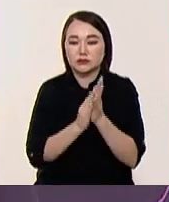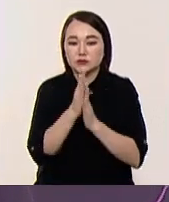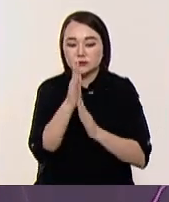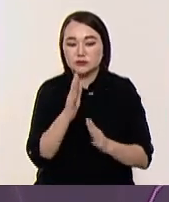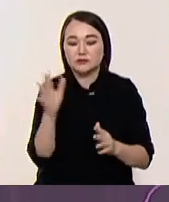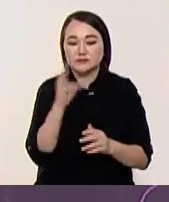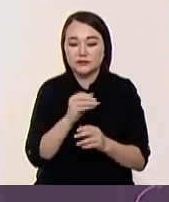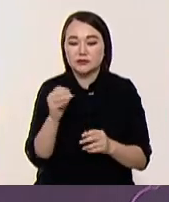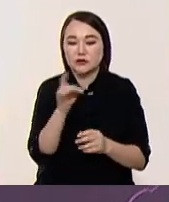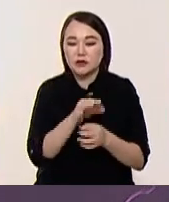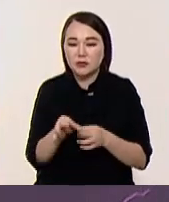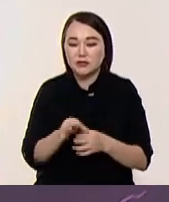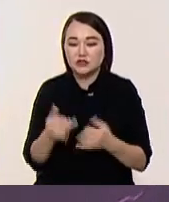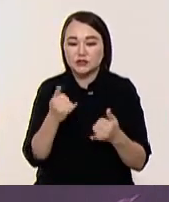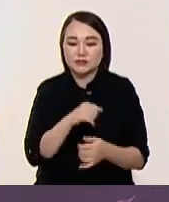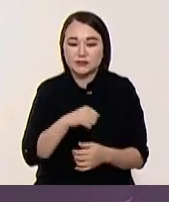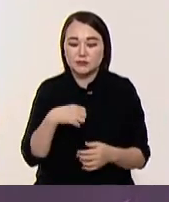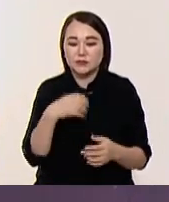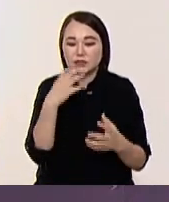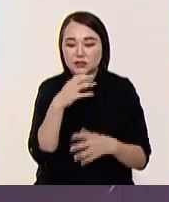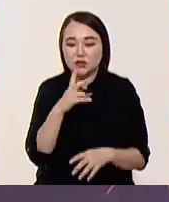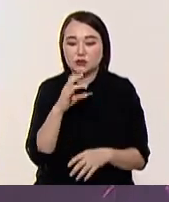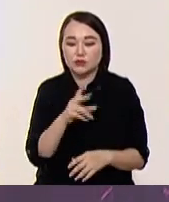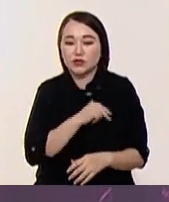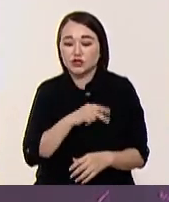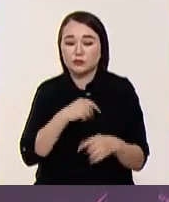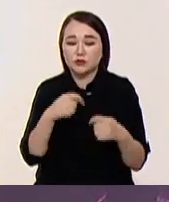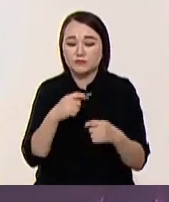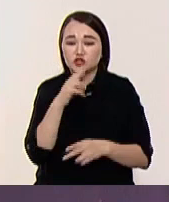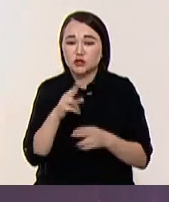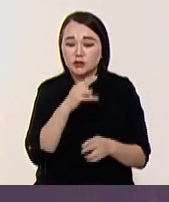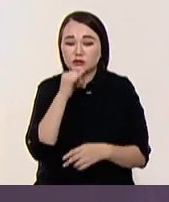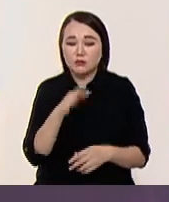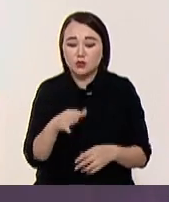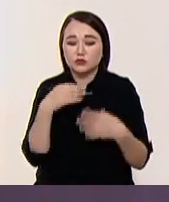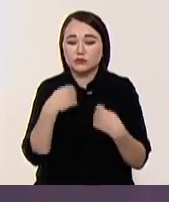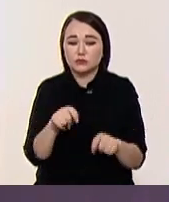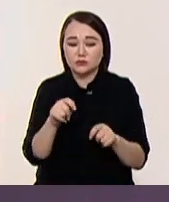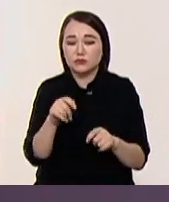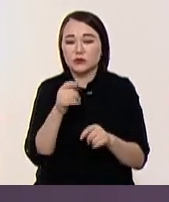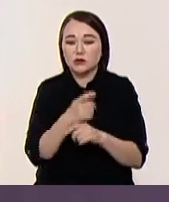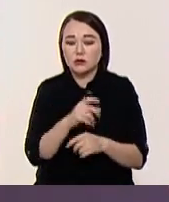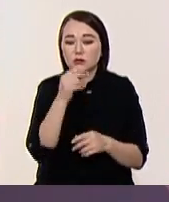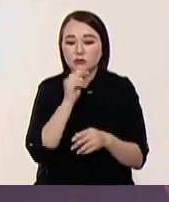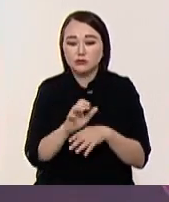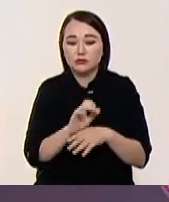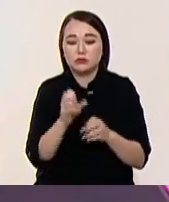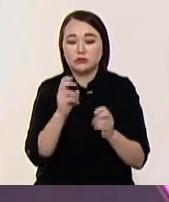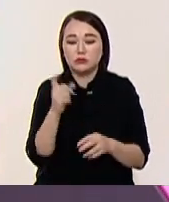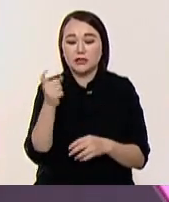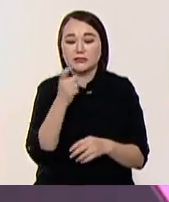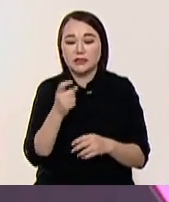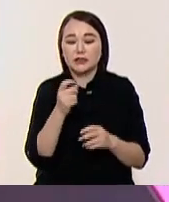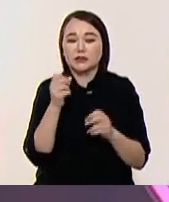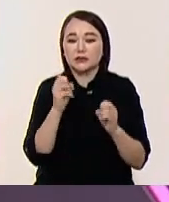ряде областей сейчас в самом разгаре. Но дачники и продавцы жалуются, что не могут сбыть продукцию. Как выходят из положения хозяйки